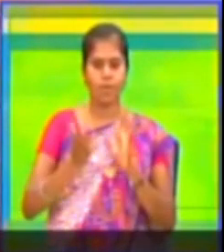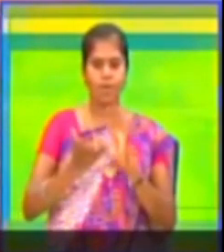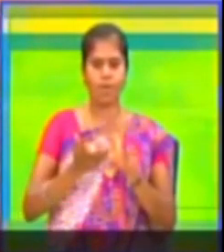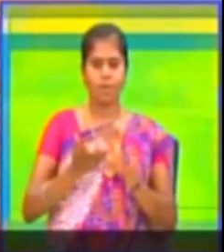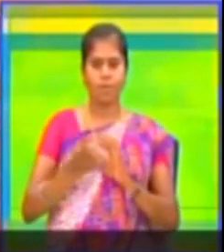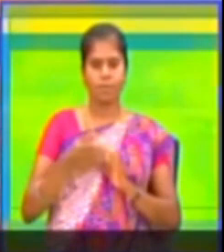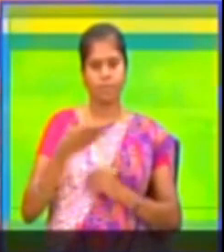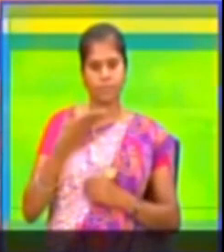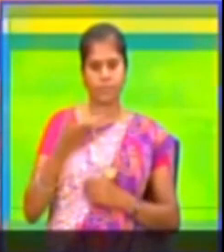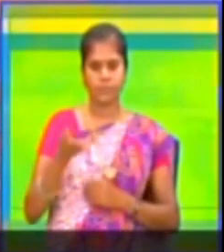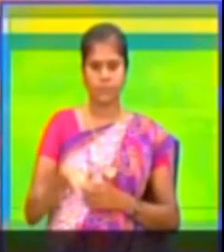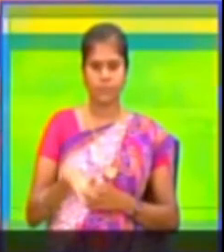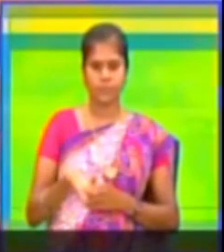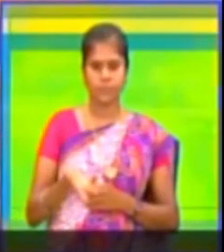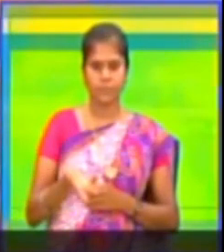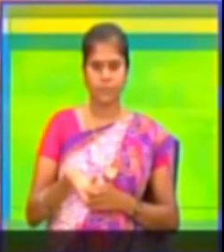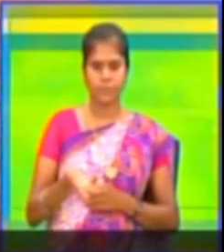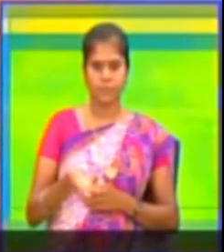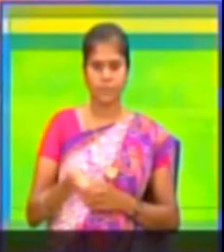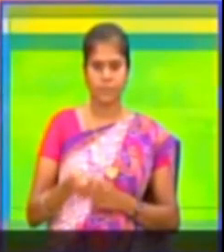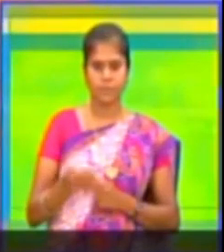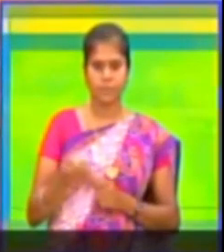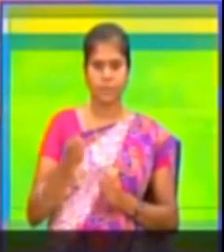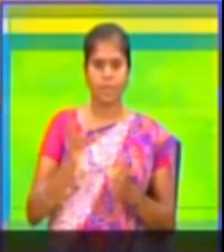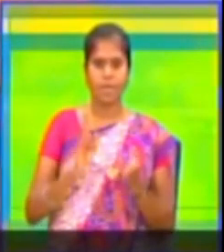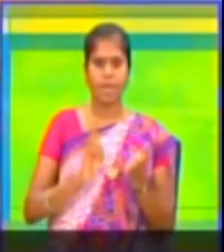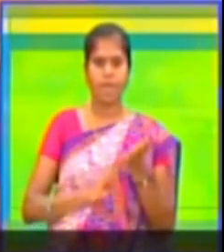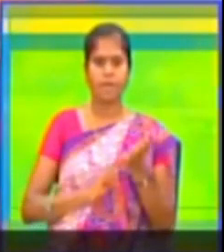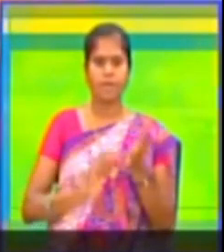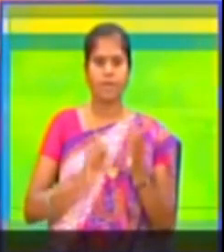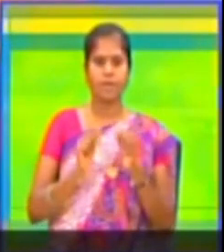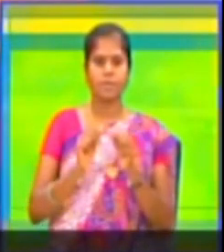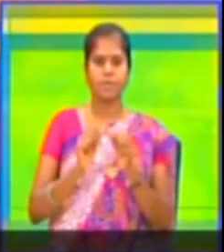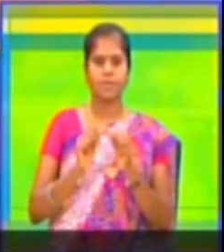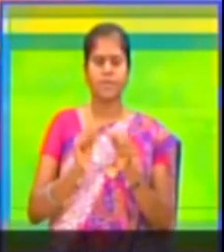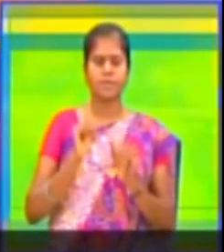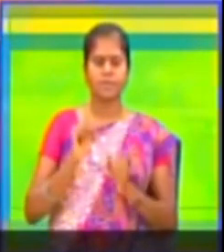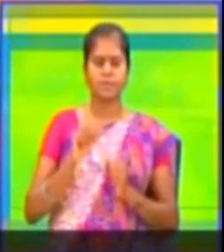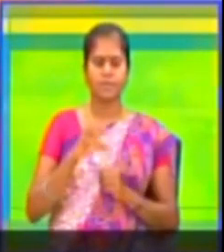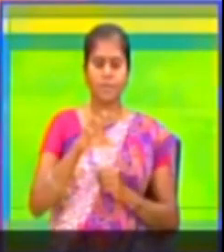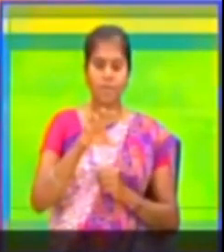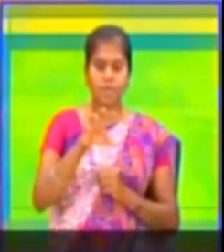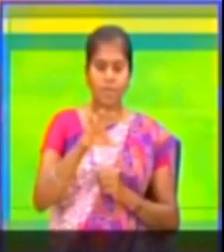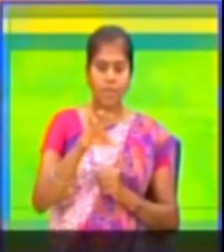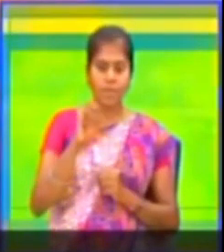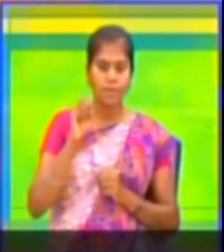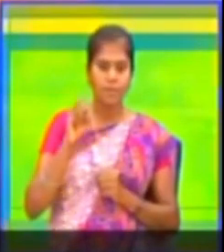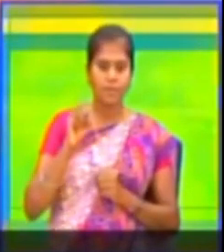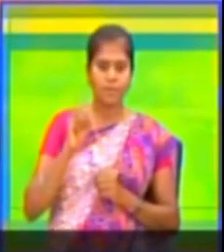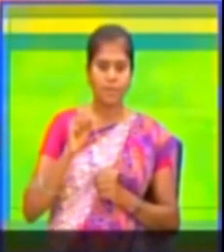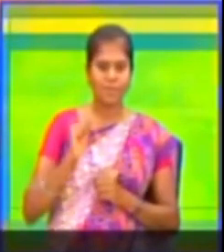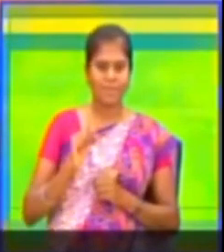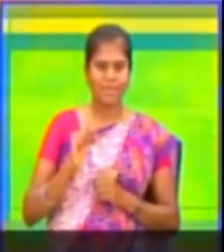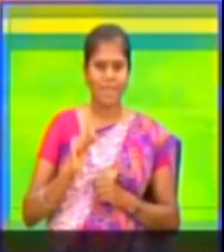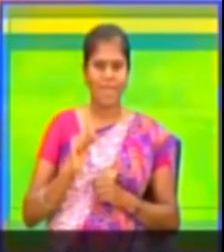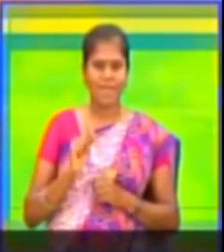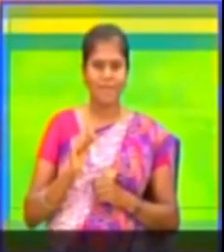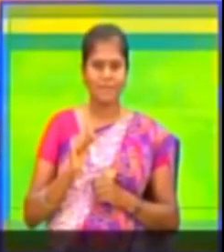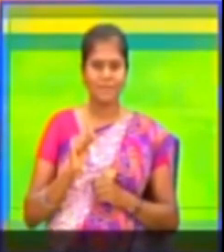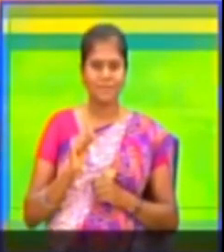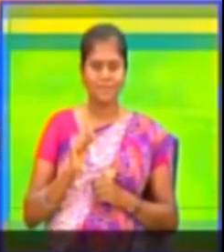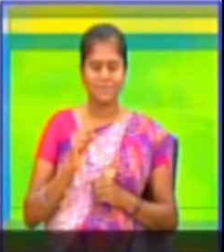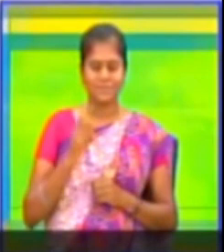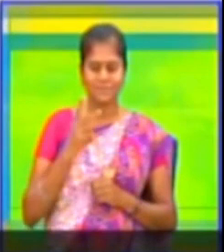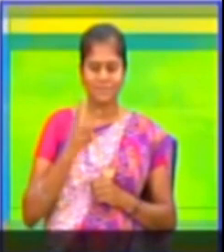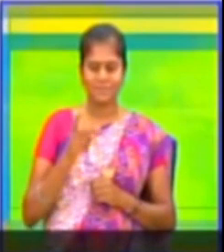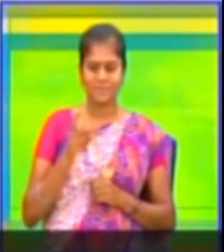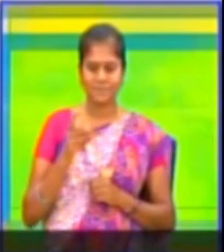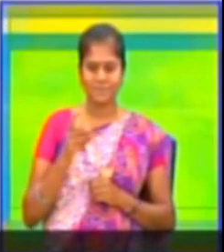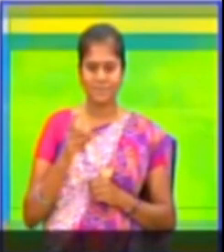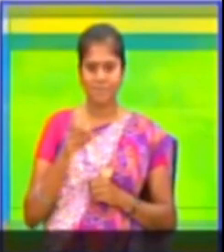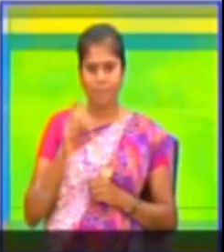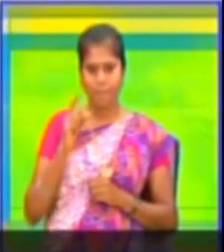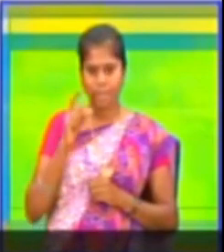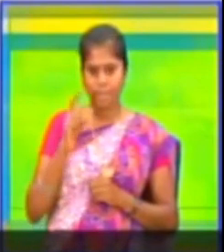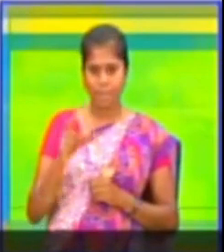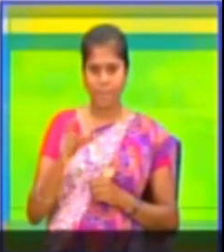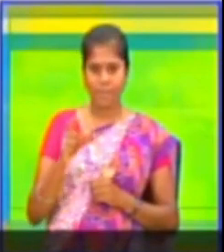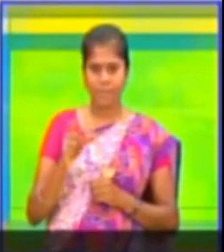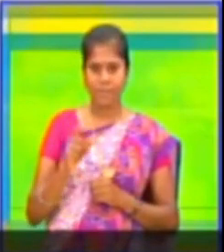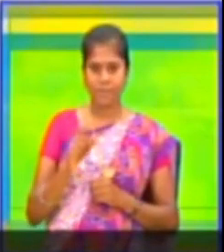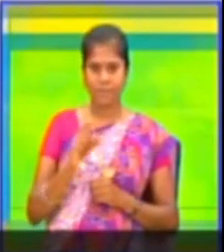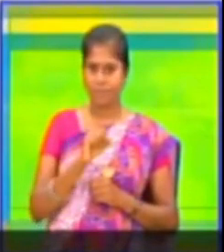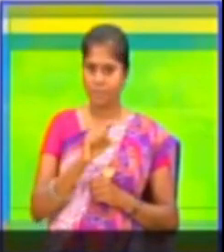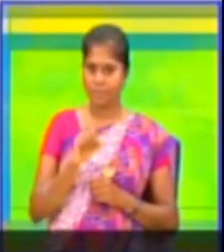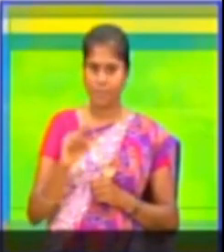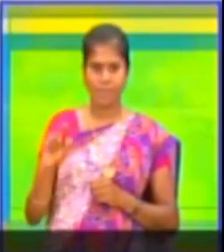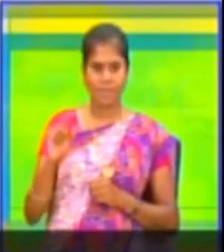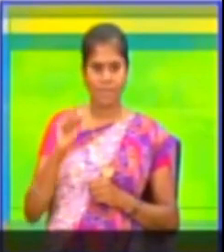வட அமெரிக்காவை கண்டுபிடித்தவர் யார்? வட அமெரிக்காவை கண்டுபிடித்தவர் கிறிஸ்டோபர்